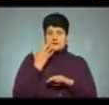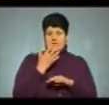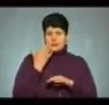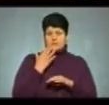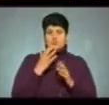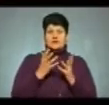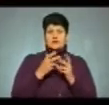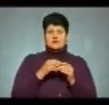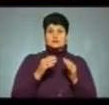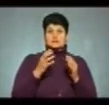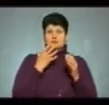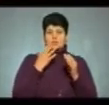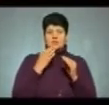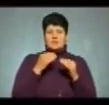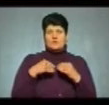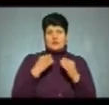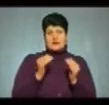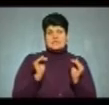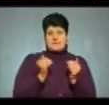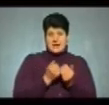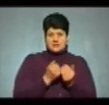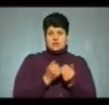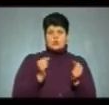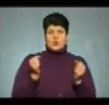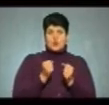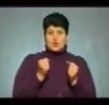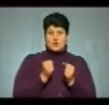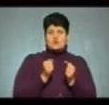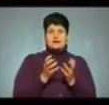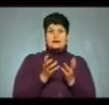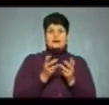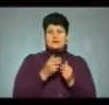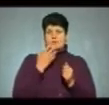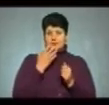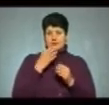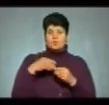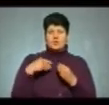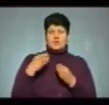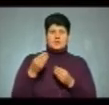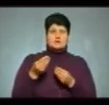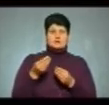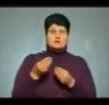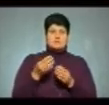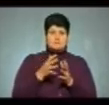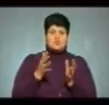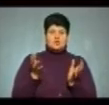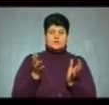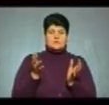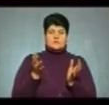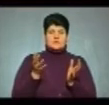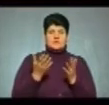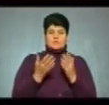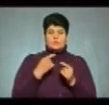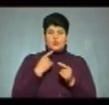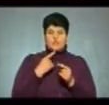теплоти в будинку подається набагато менше. Якщо холодно, кількість теплоти подається набагато більше. Але якщо ми говоримо